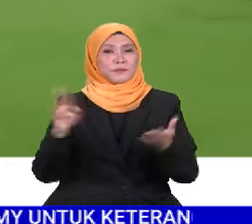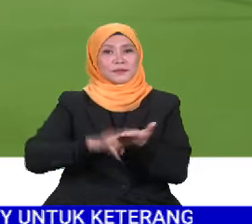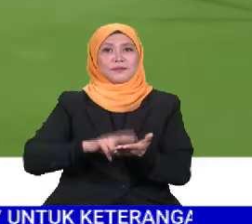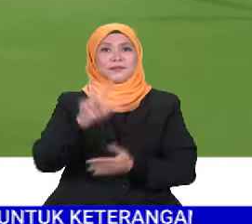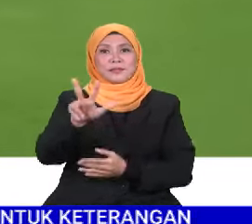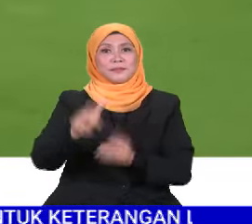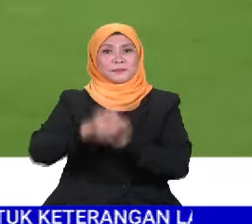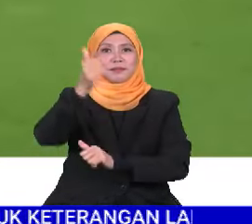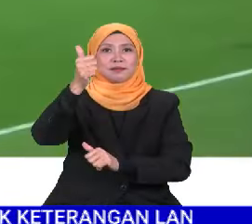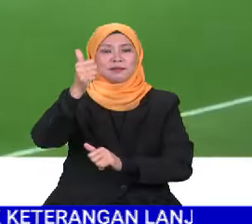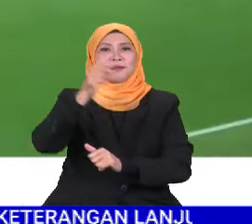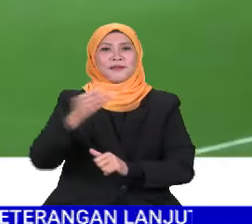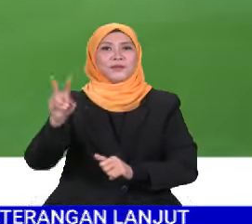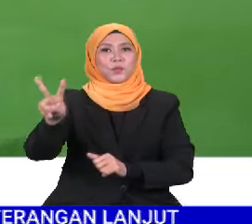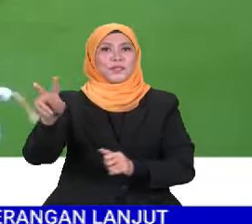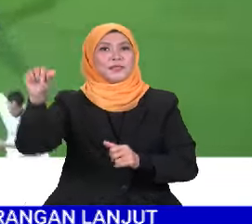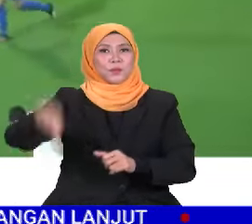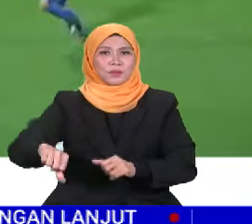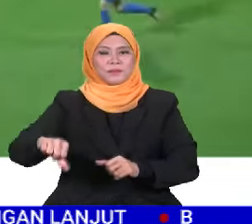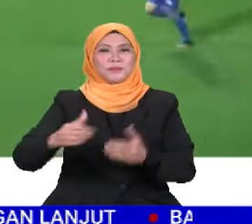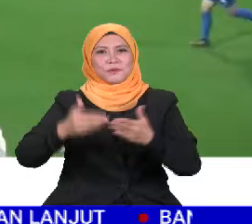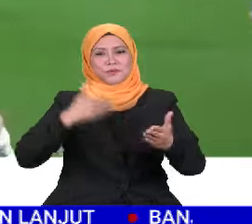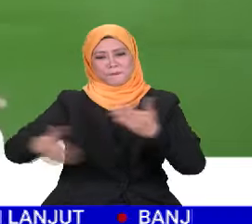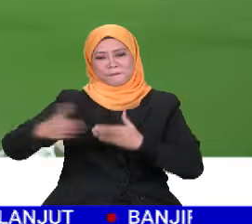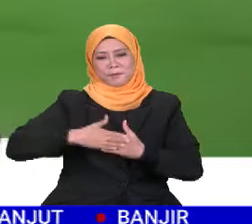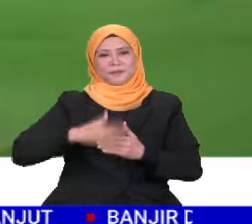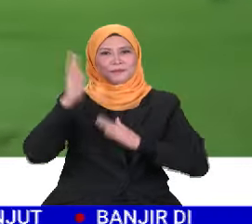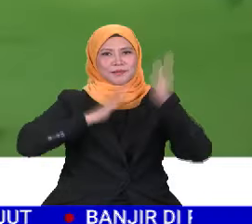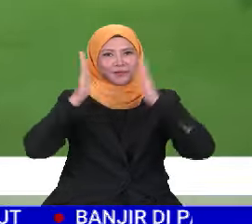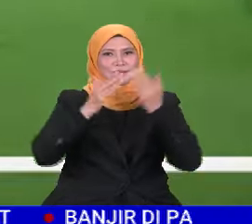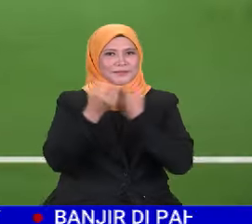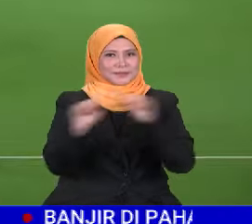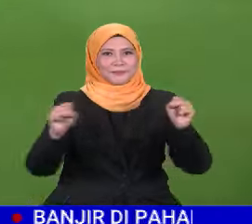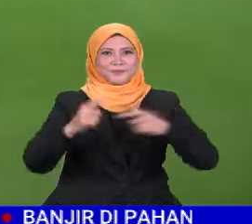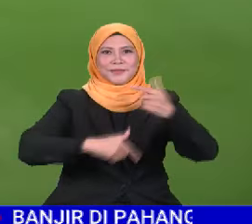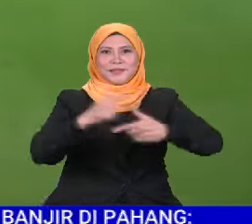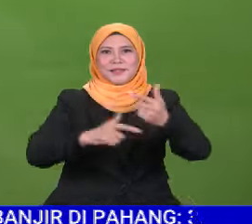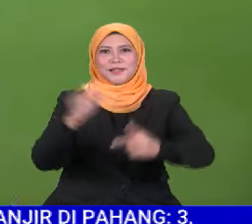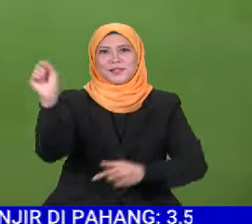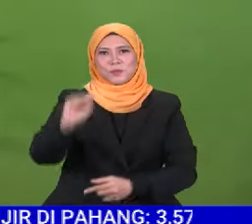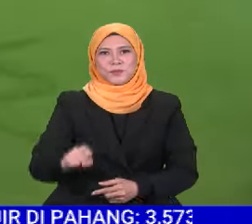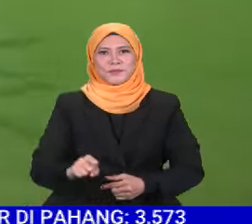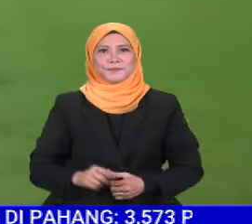mencatatkan 3 kemenangan dan 2 tewas sebelum kembali ke Malaysia bagi persediaan Liga Super.